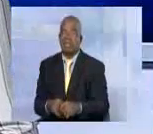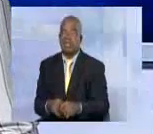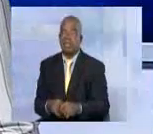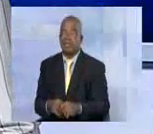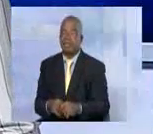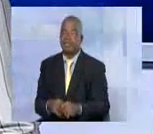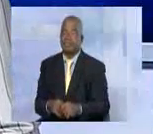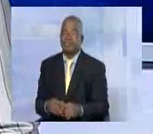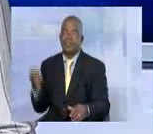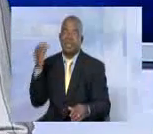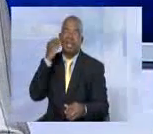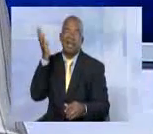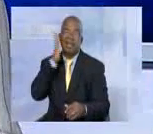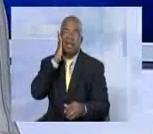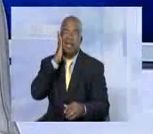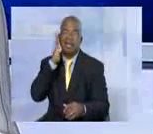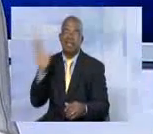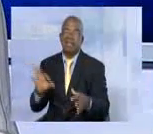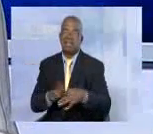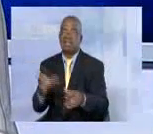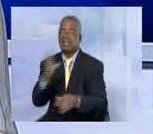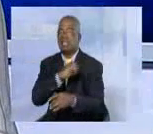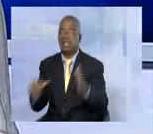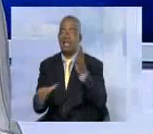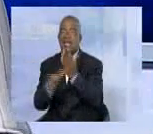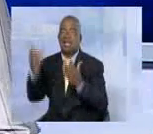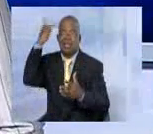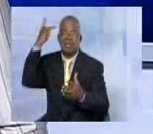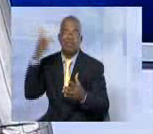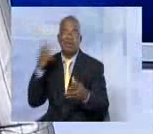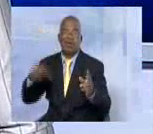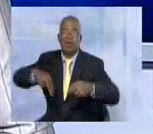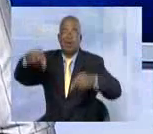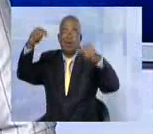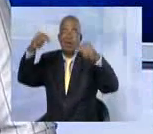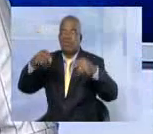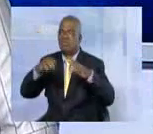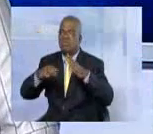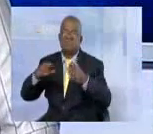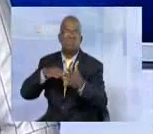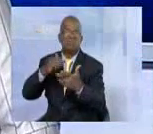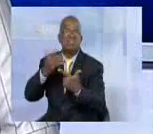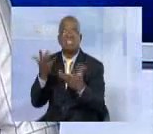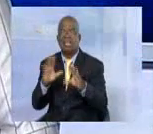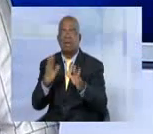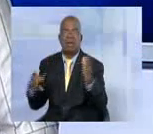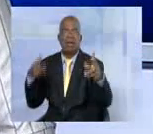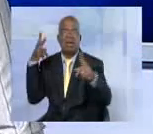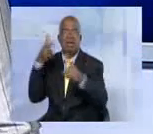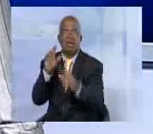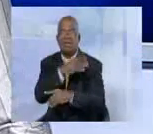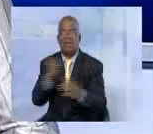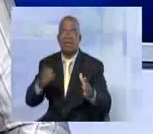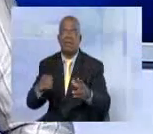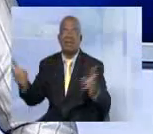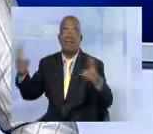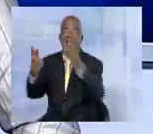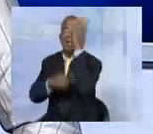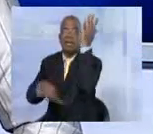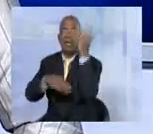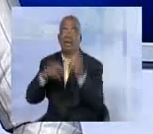Les locaux de la sous-préfecture de Marabadiassa dans le département de Béoumi ont été construits depuis 2012, mais